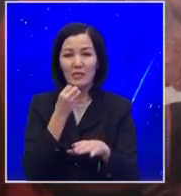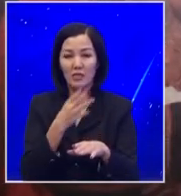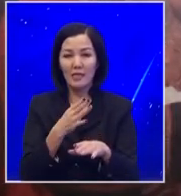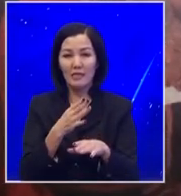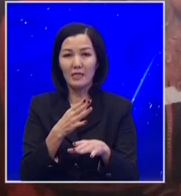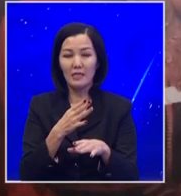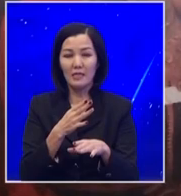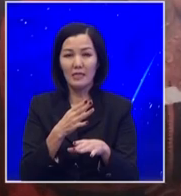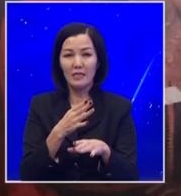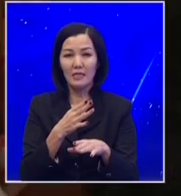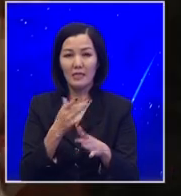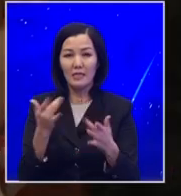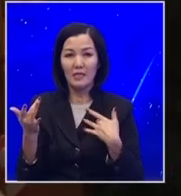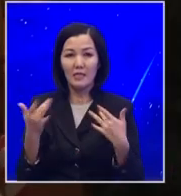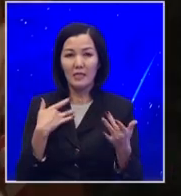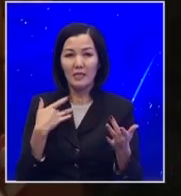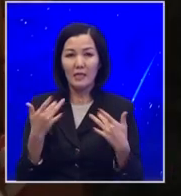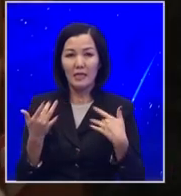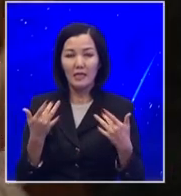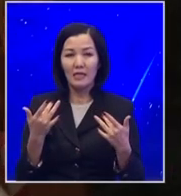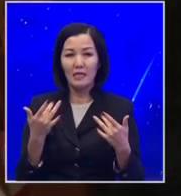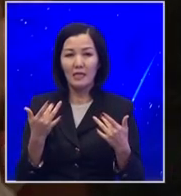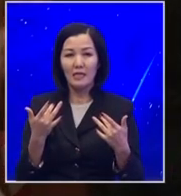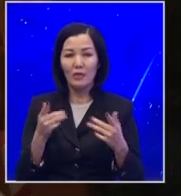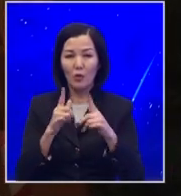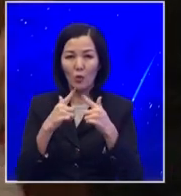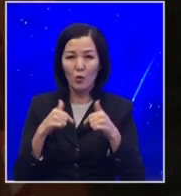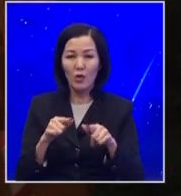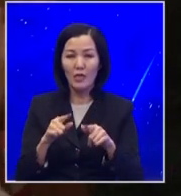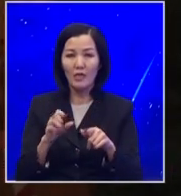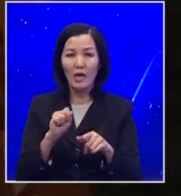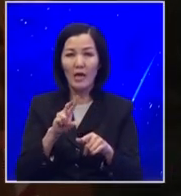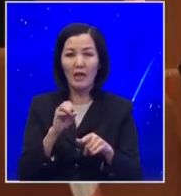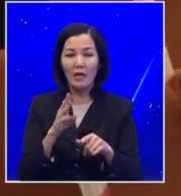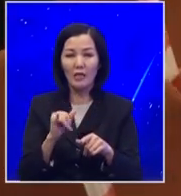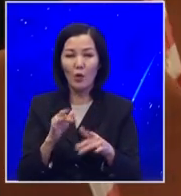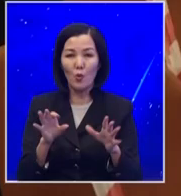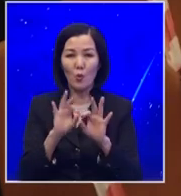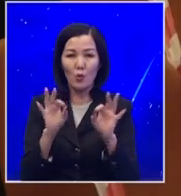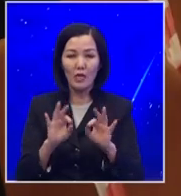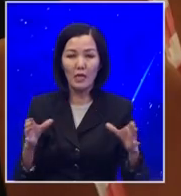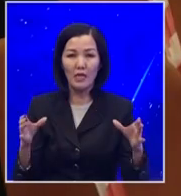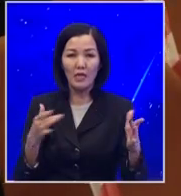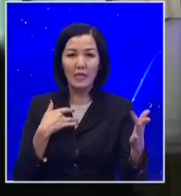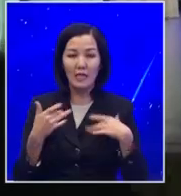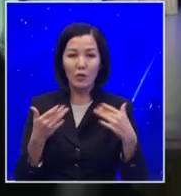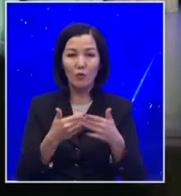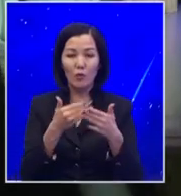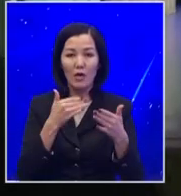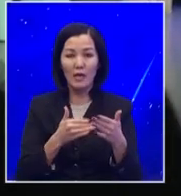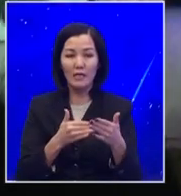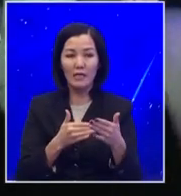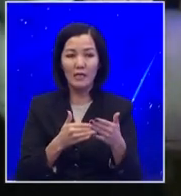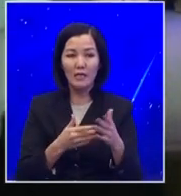өтті, ризамыз. Айта кетерлігі, құрылғалы көп болмаған Алатау дәстүрлі өнер театрының қоржынында осыған дейін ғұрып